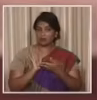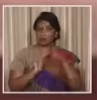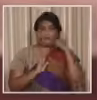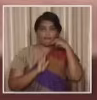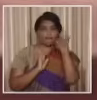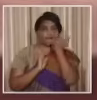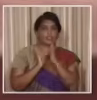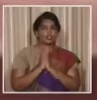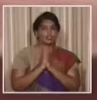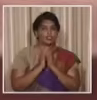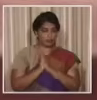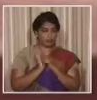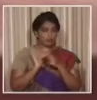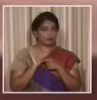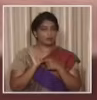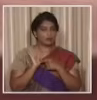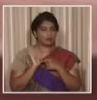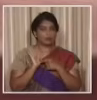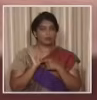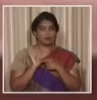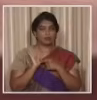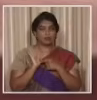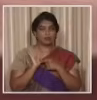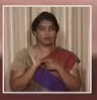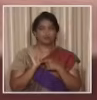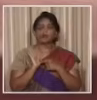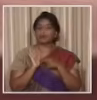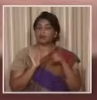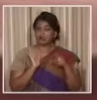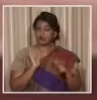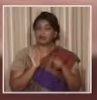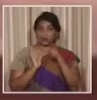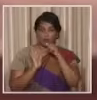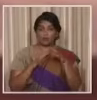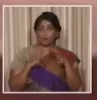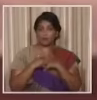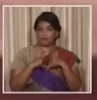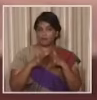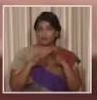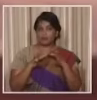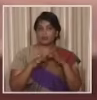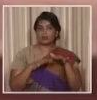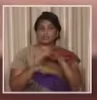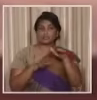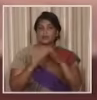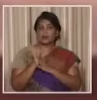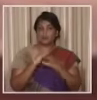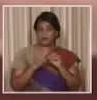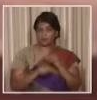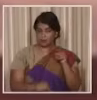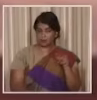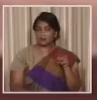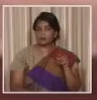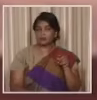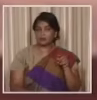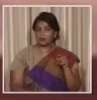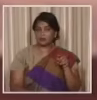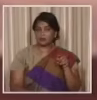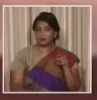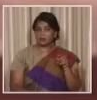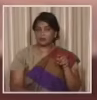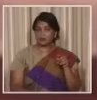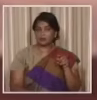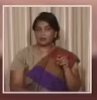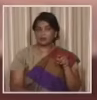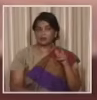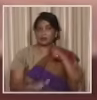Facebook පිටුව ආත්ම දිල්රුක්ච ජයරත්න එතුමියගේ නිල වෙබ් අඩවිය කියන්නේ සමාජ මාධ්‍ය එතුමියගේ ගිනුම ඒකේ ලයිව් ෂෙයා